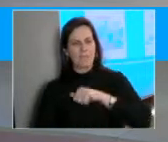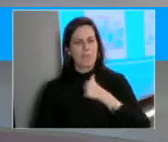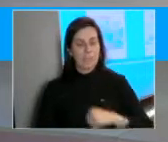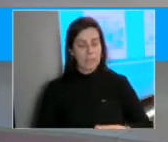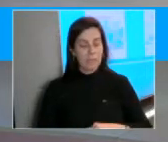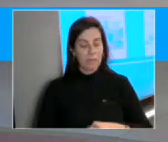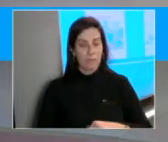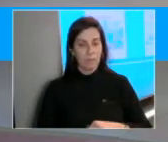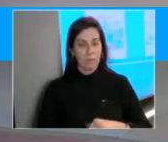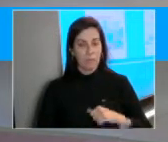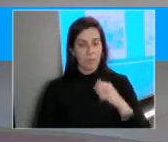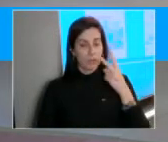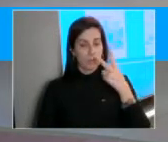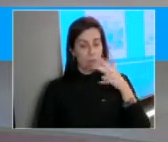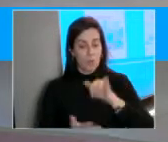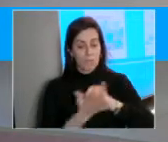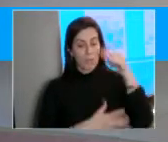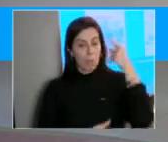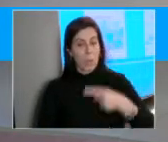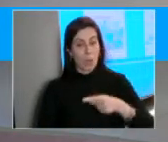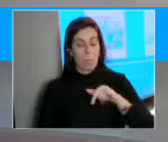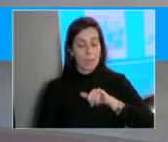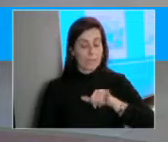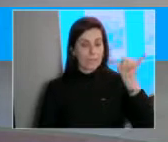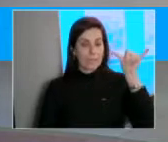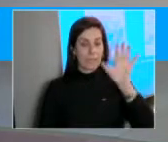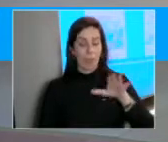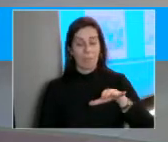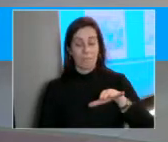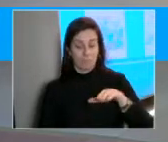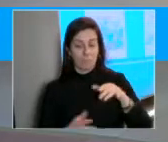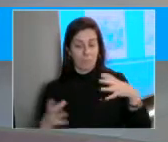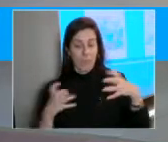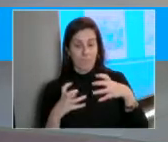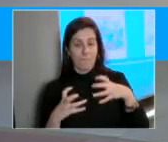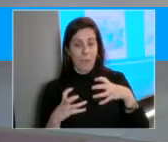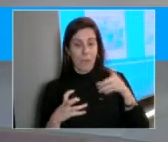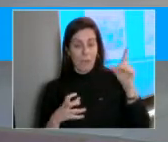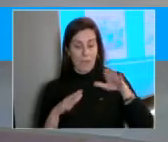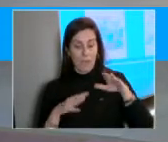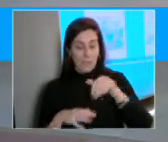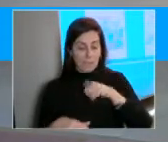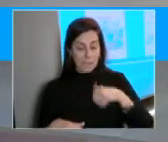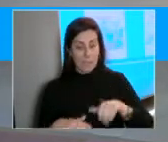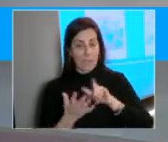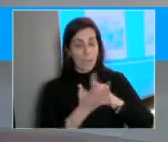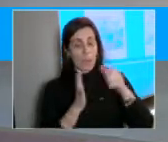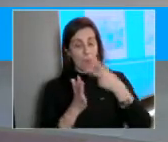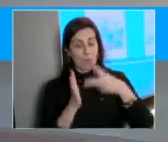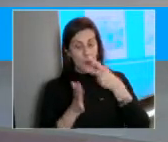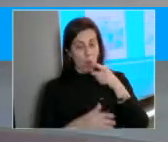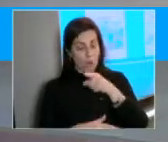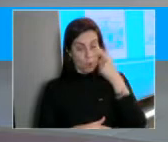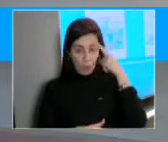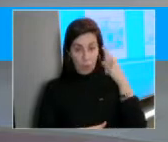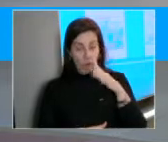לבייג'ין, לפחות 2-3 טיסות ביום, גם של חברת אלעל, גם של החברה התעופה הלאומית הסינית. אתה